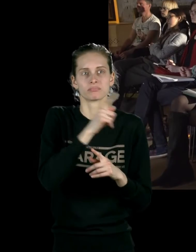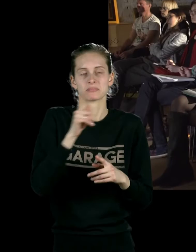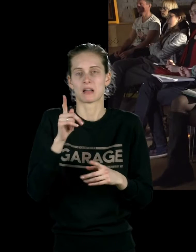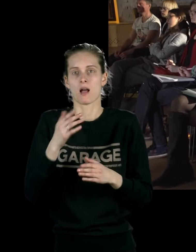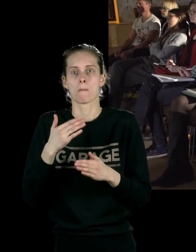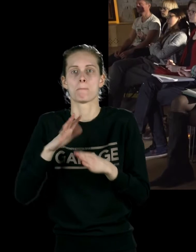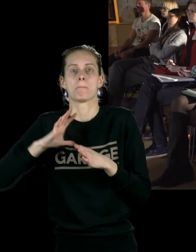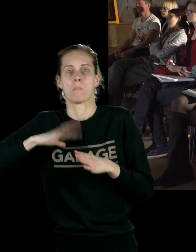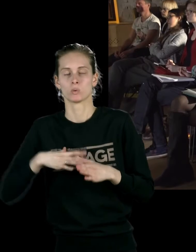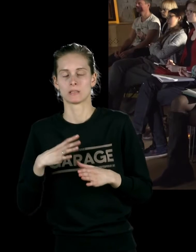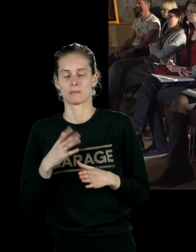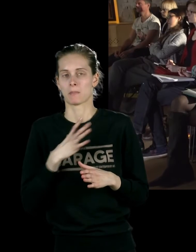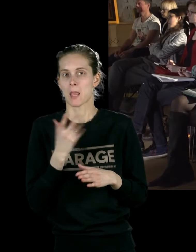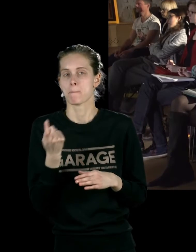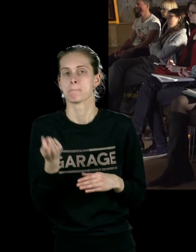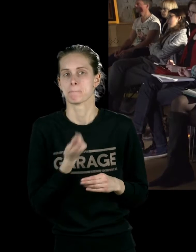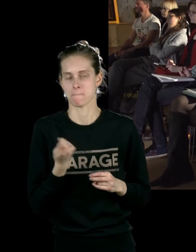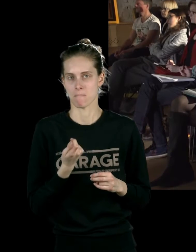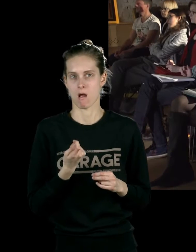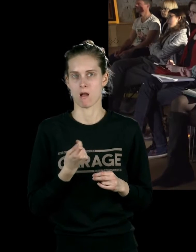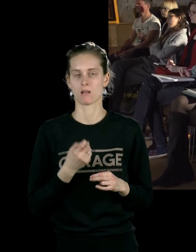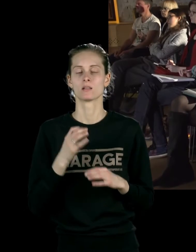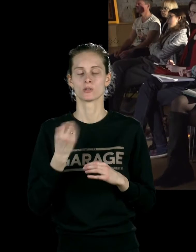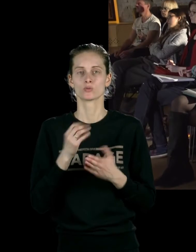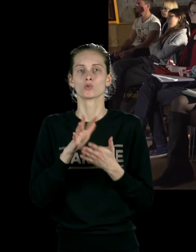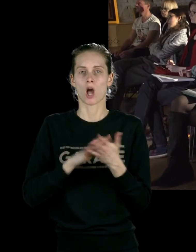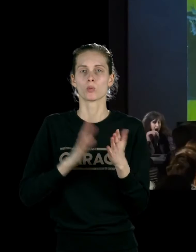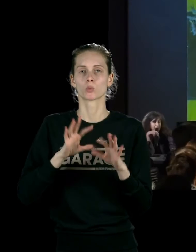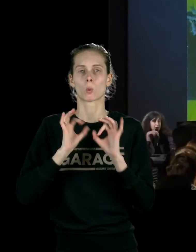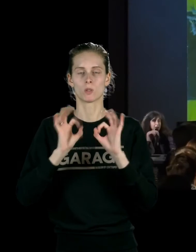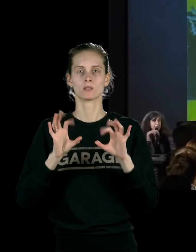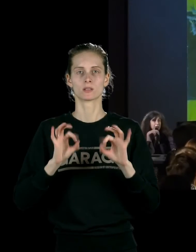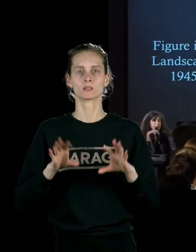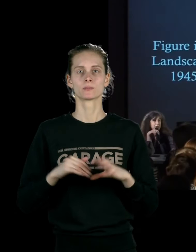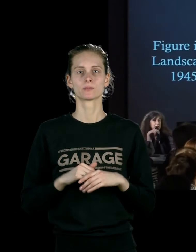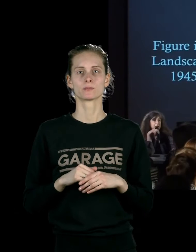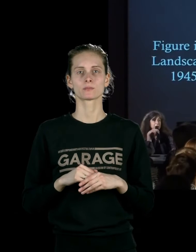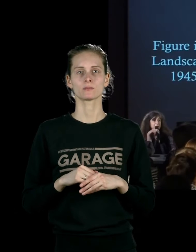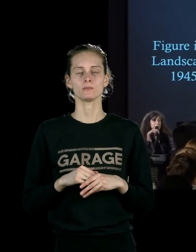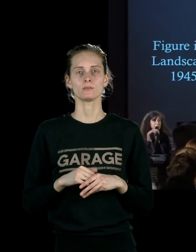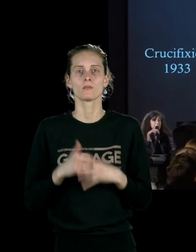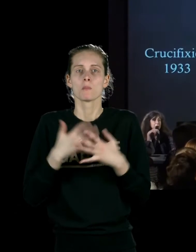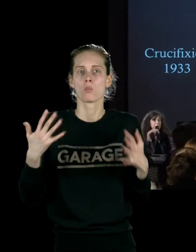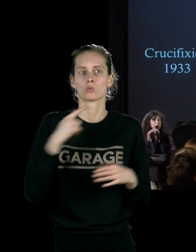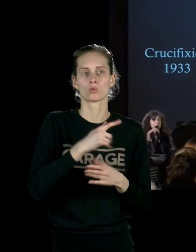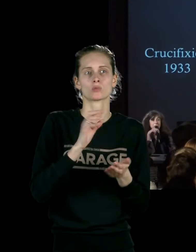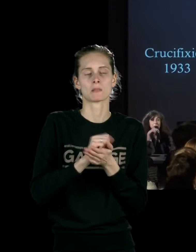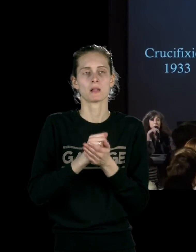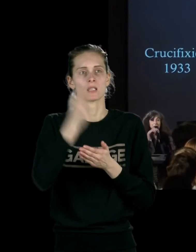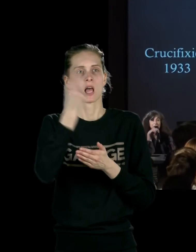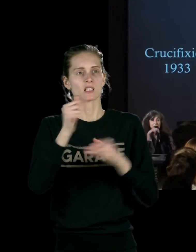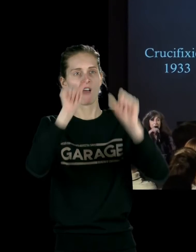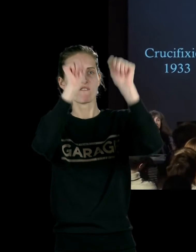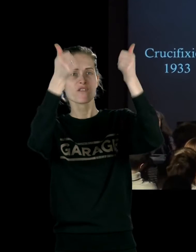работы портретами достаточно сложно, о чем мы будем дальше говорить на протяжении лекции. И одна из самых знаменитых его,